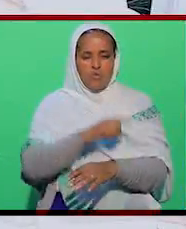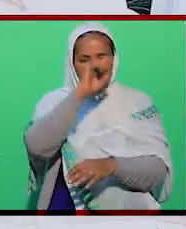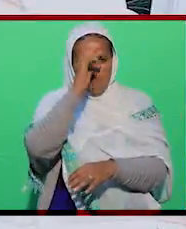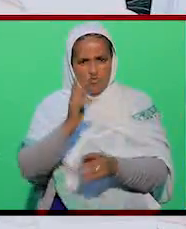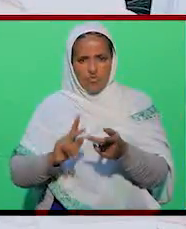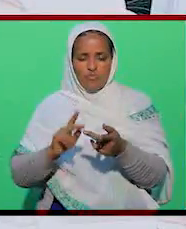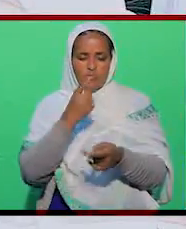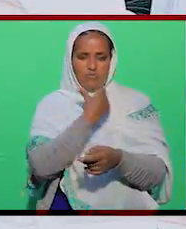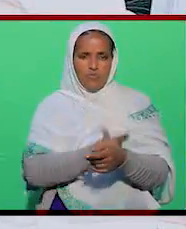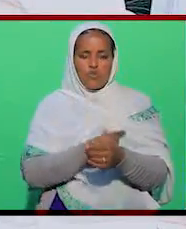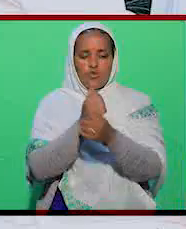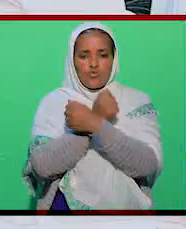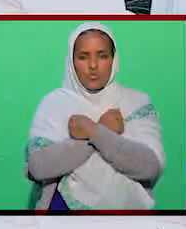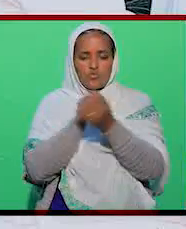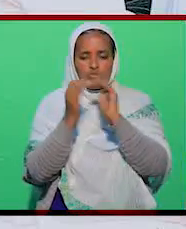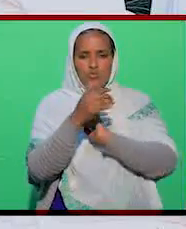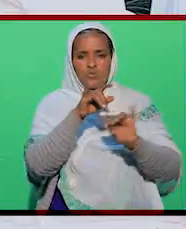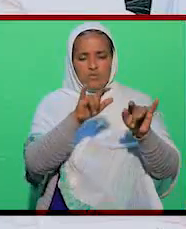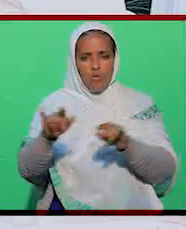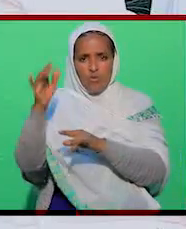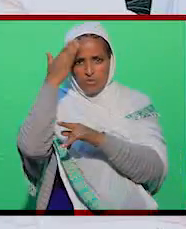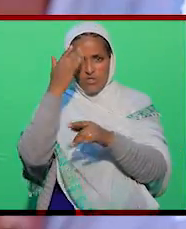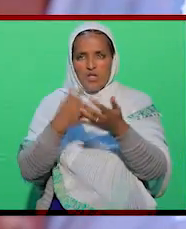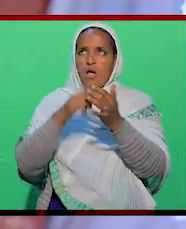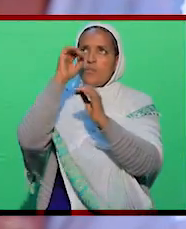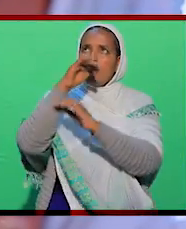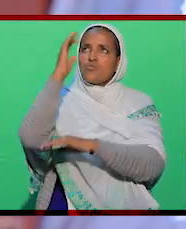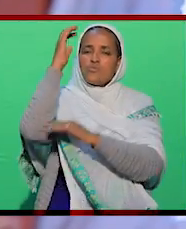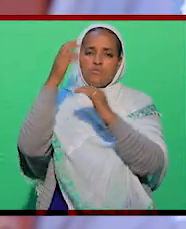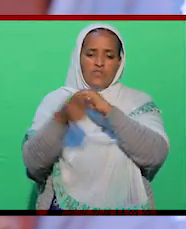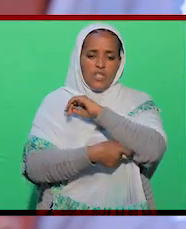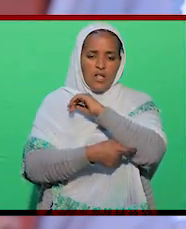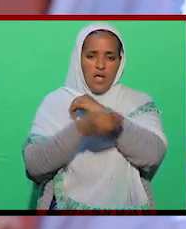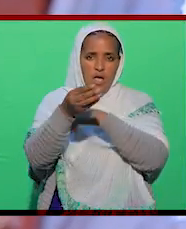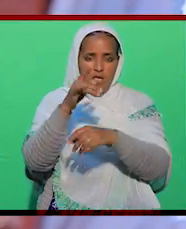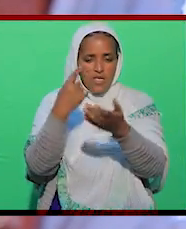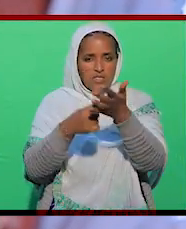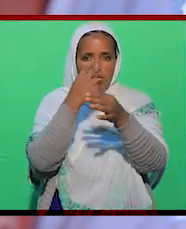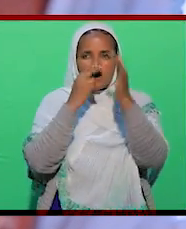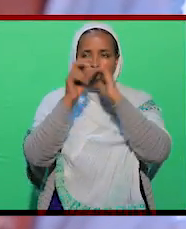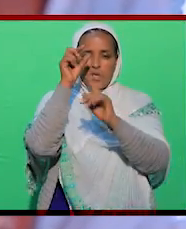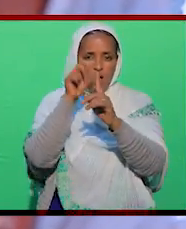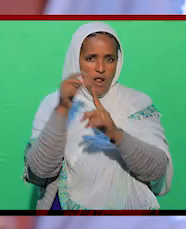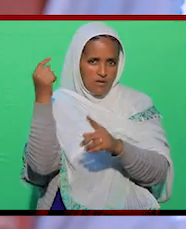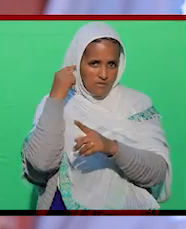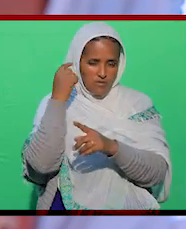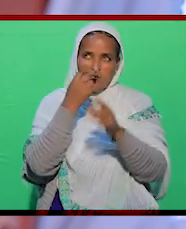በፍጹም ልባችሁ በፍጹምም ነፍሳችሁ ተወዱት እንደሆነ ያውቅ ዘንድ አምላካችሁ እግዚአብሔር ሊፈትናችሁ ነውና